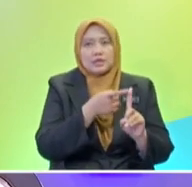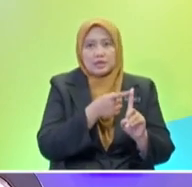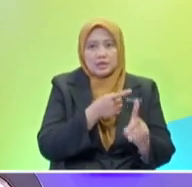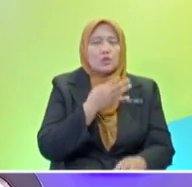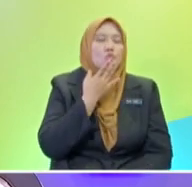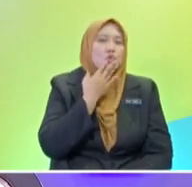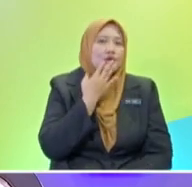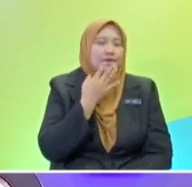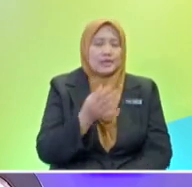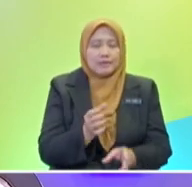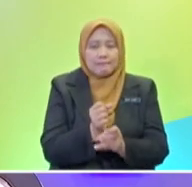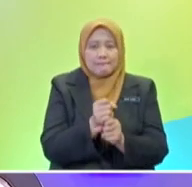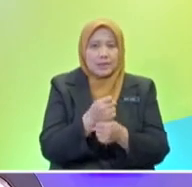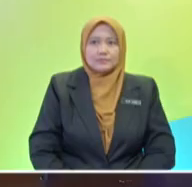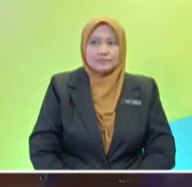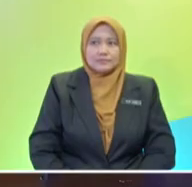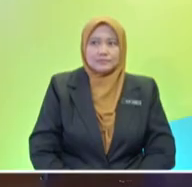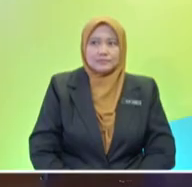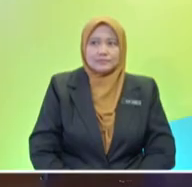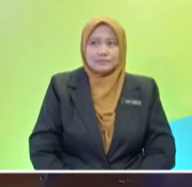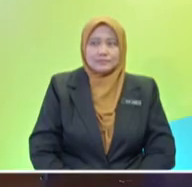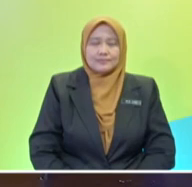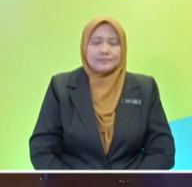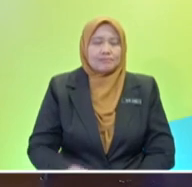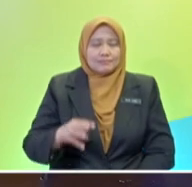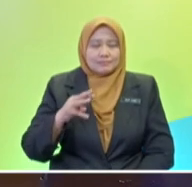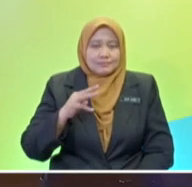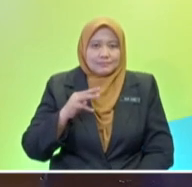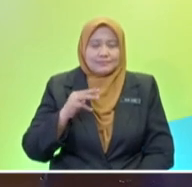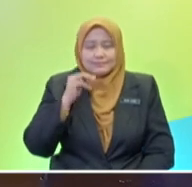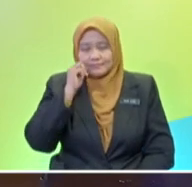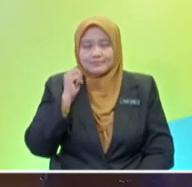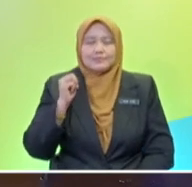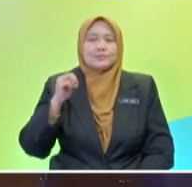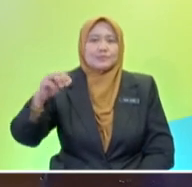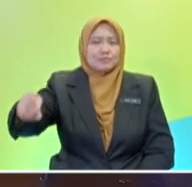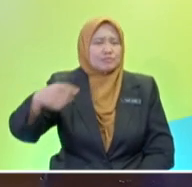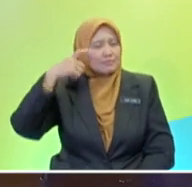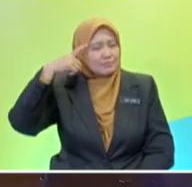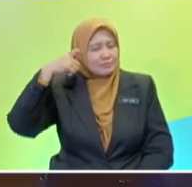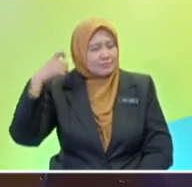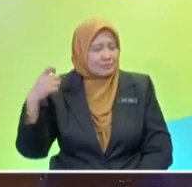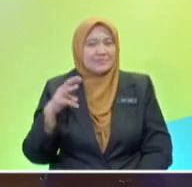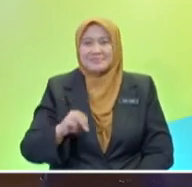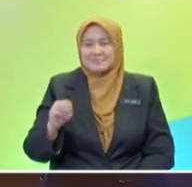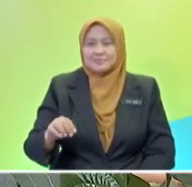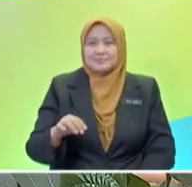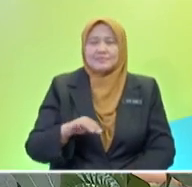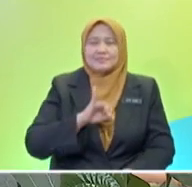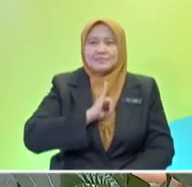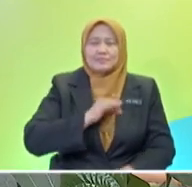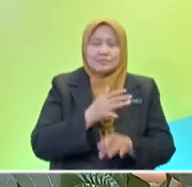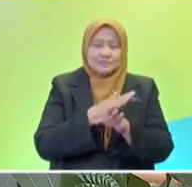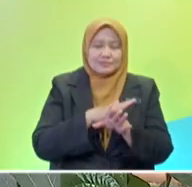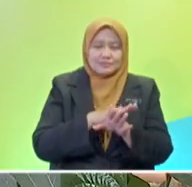dan juga dari segi saiznya. Menariknya, cikgu, murid-murid. Saya rasa tak sabarlah. Jom kita kenali